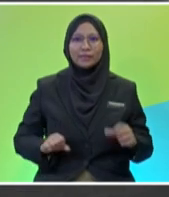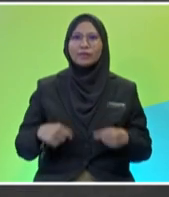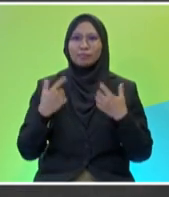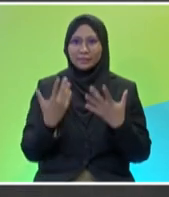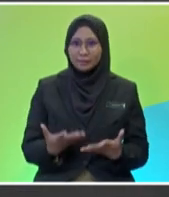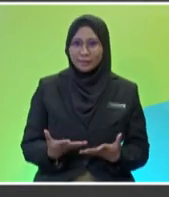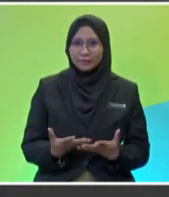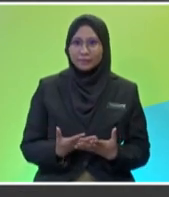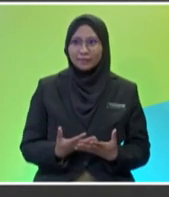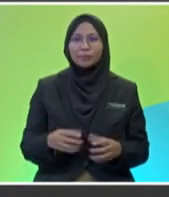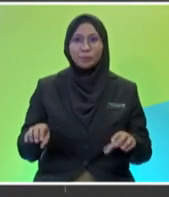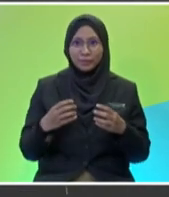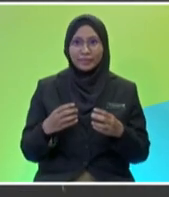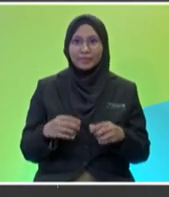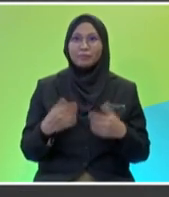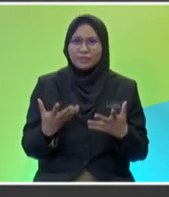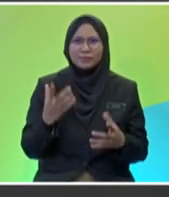lakunan mereka